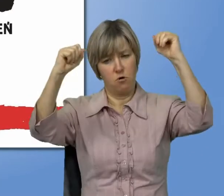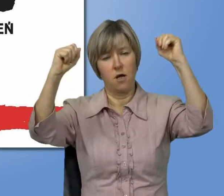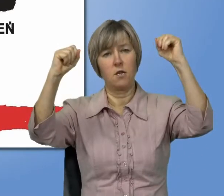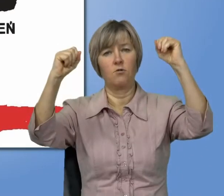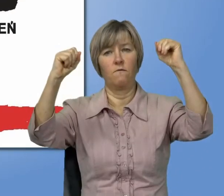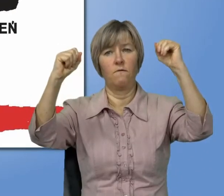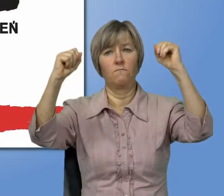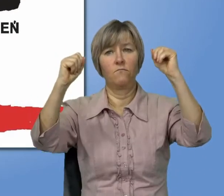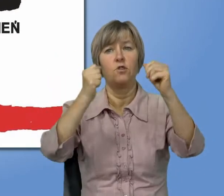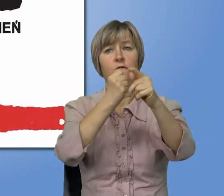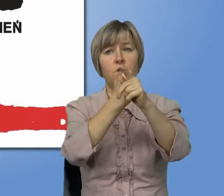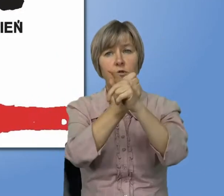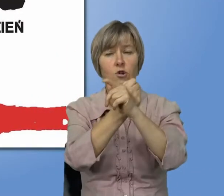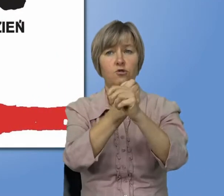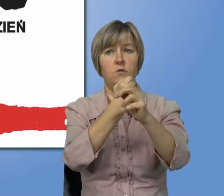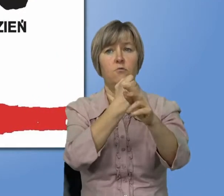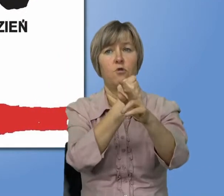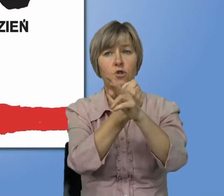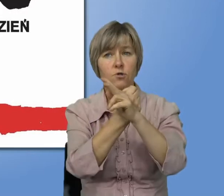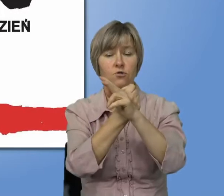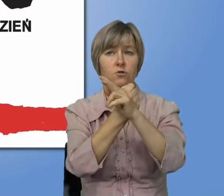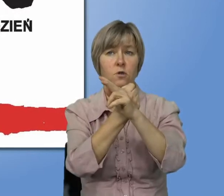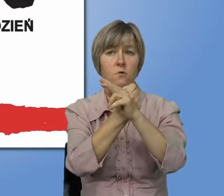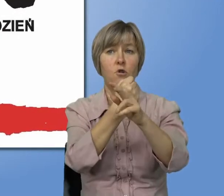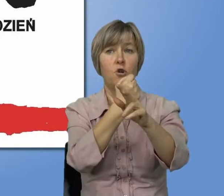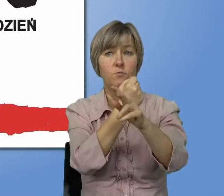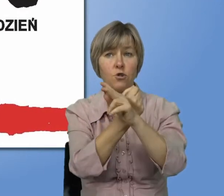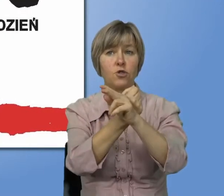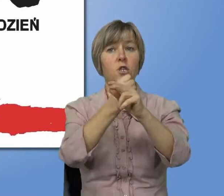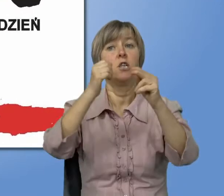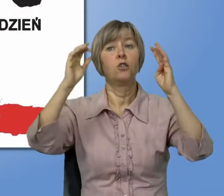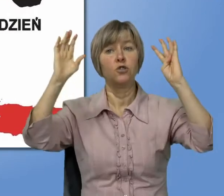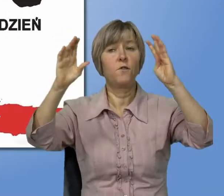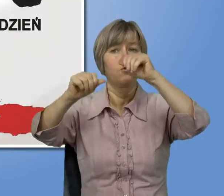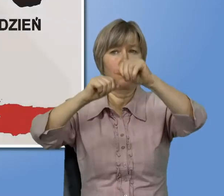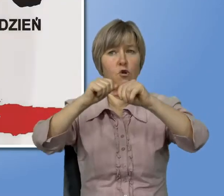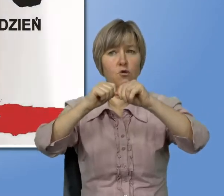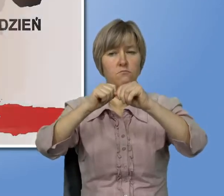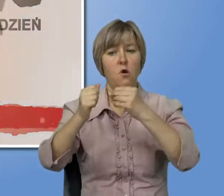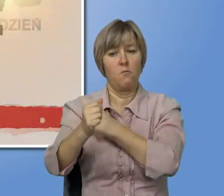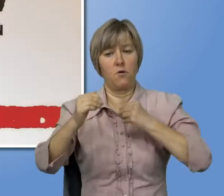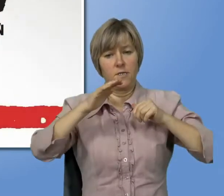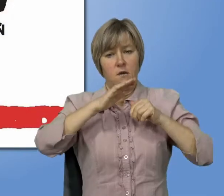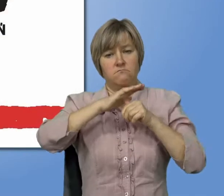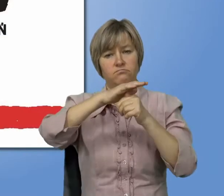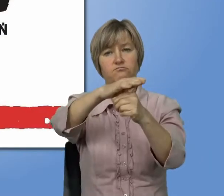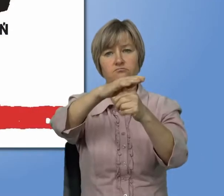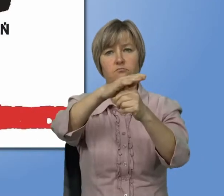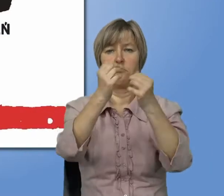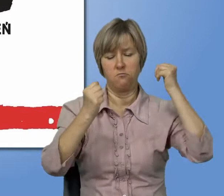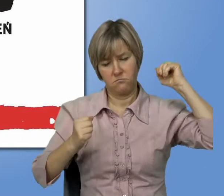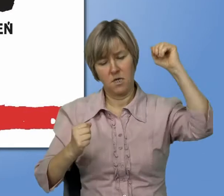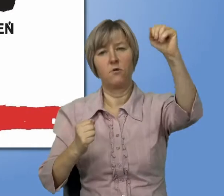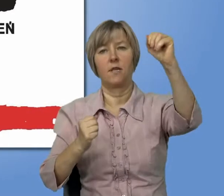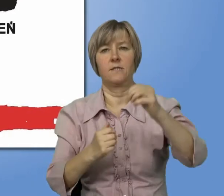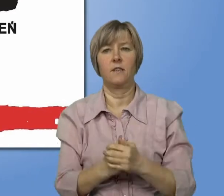70., 80., 89. poprowadzili Polskę i Europę do demokracji. Zapraszam